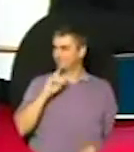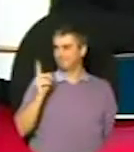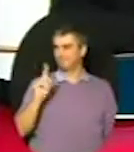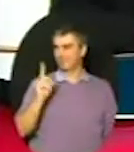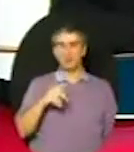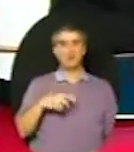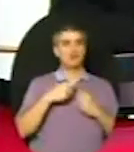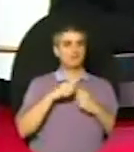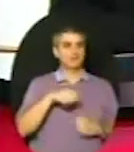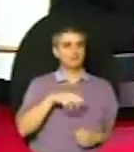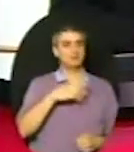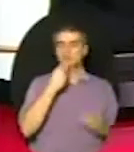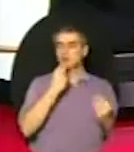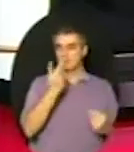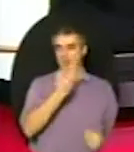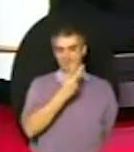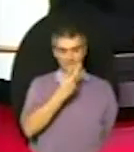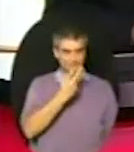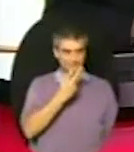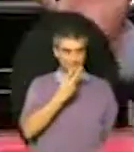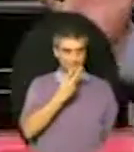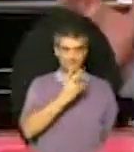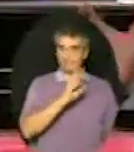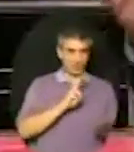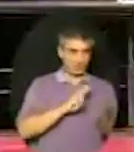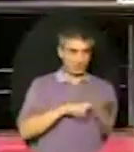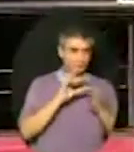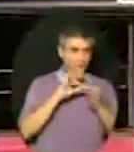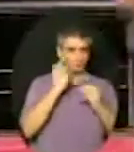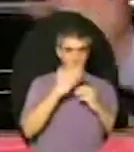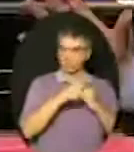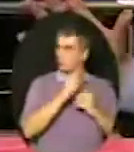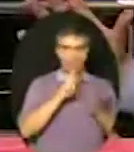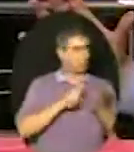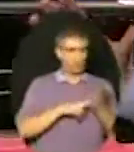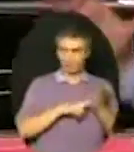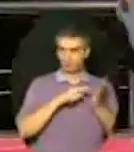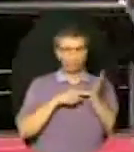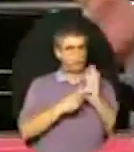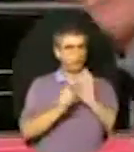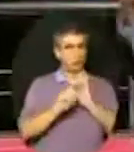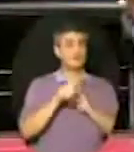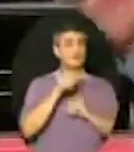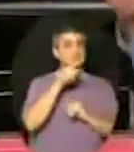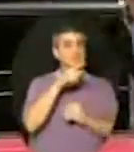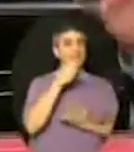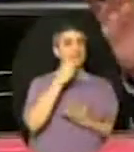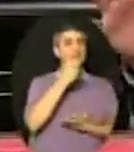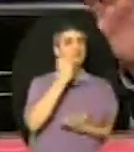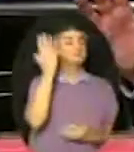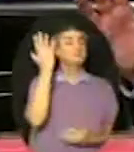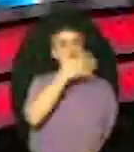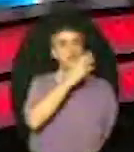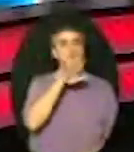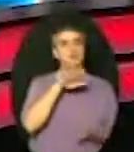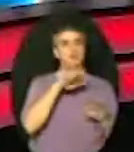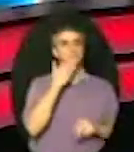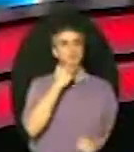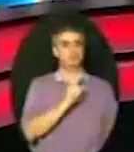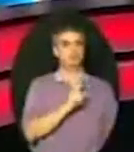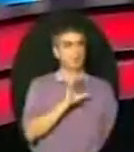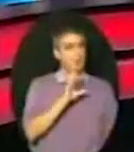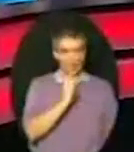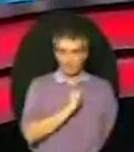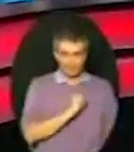יניר קוזין, תודה רבה. לא נכון? משפט אחרון. זה לא נכון שזה שקוף. זה התקציב השחור של ממשלת ישראל. למה?